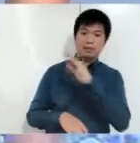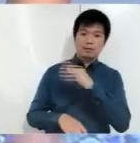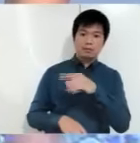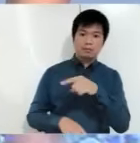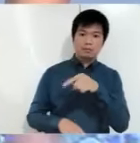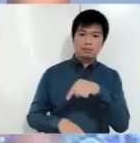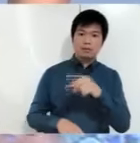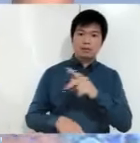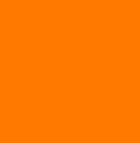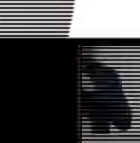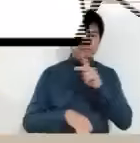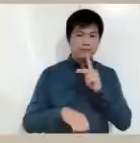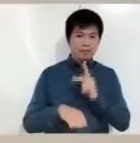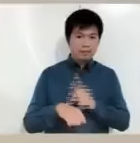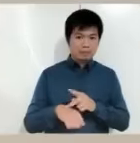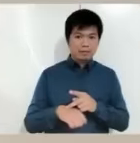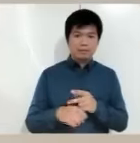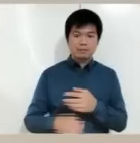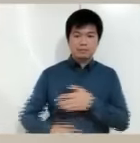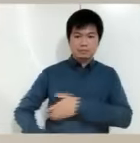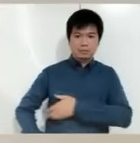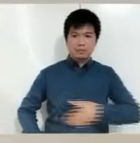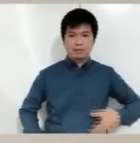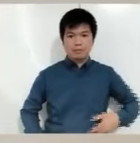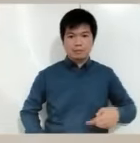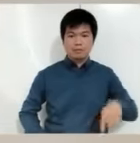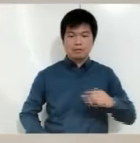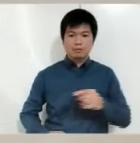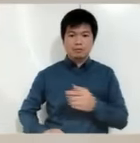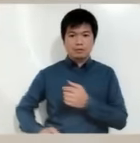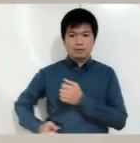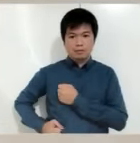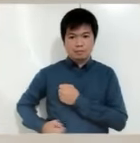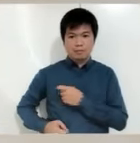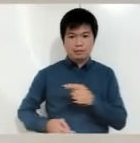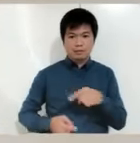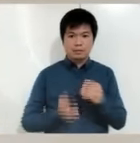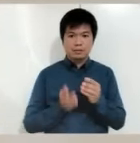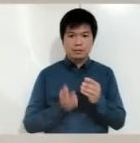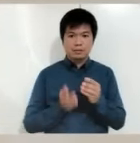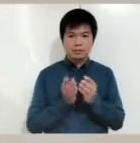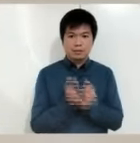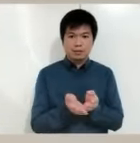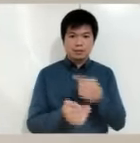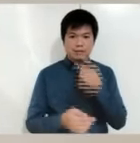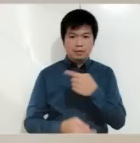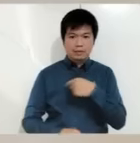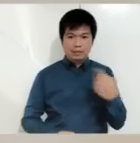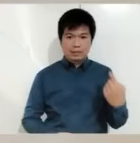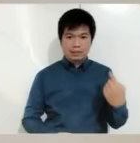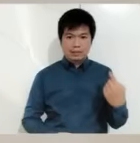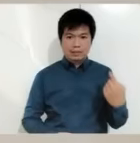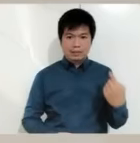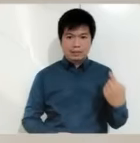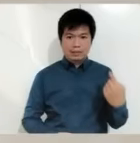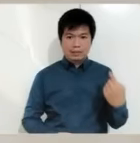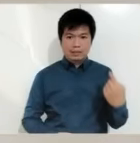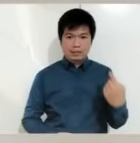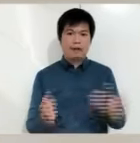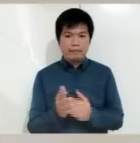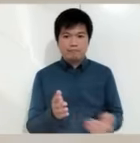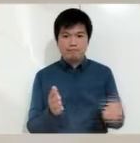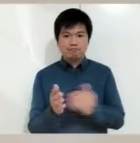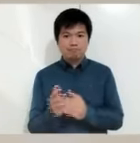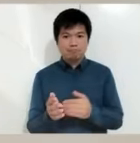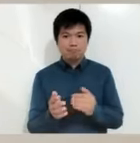Scarborough Shoal. Sa official statement ng China Coast Guard, sinabi nilang ilang beses binalaan ng China ang barko ng Philippine Navy pero